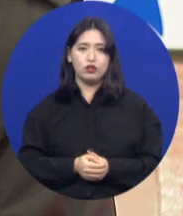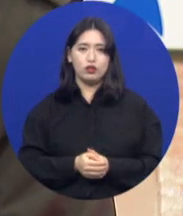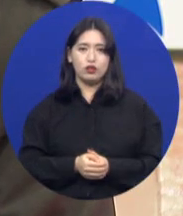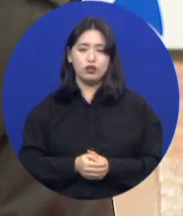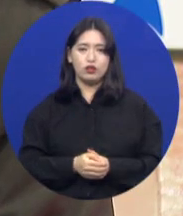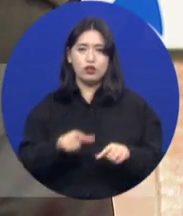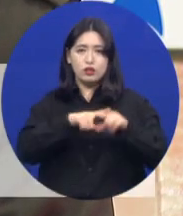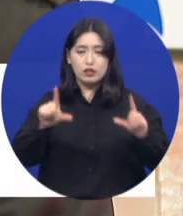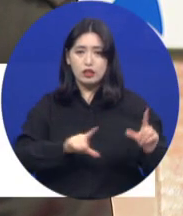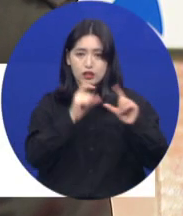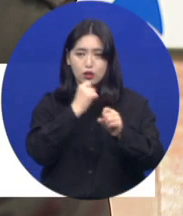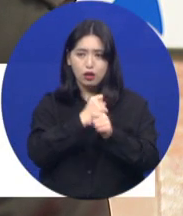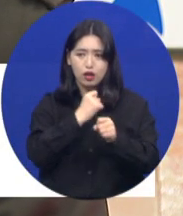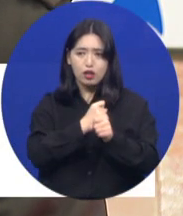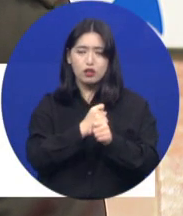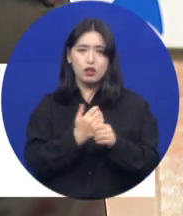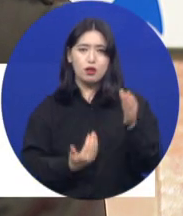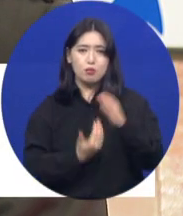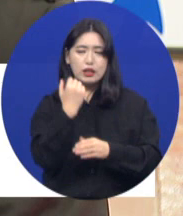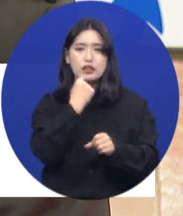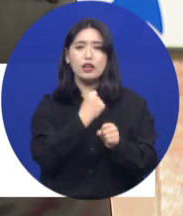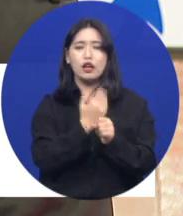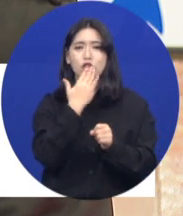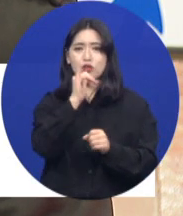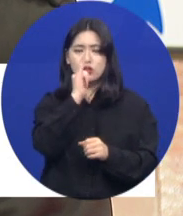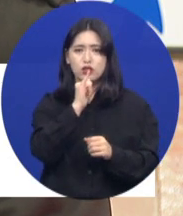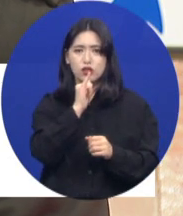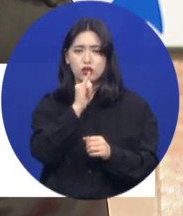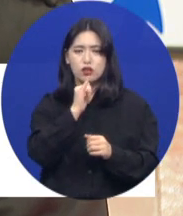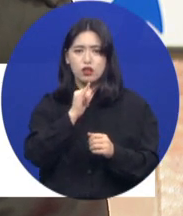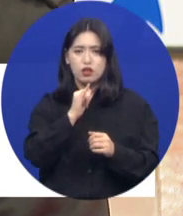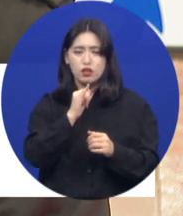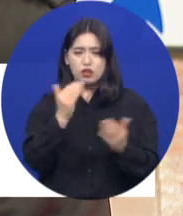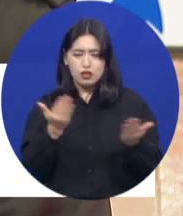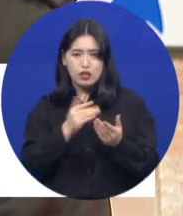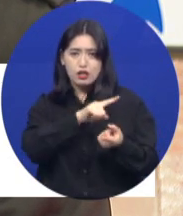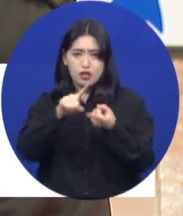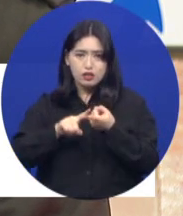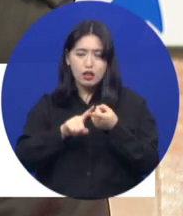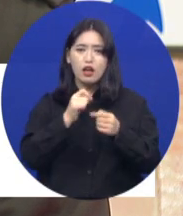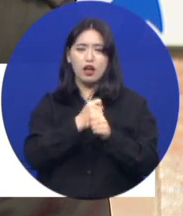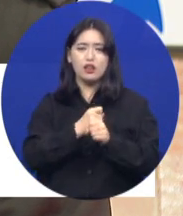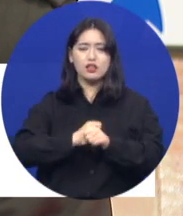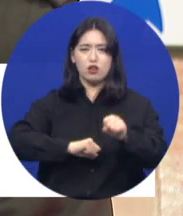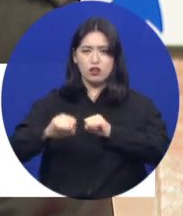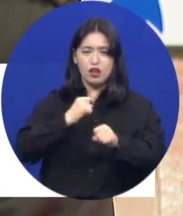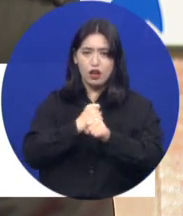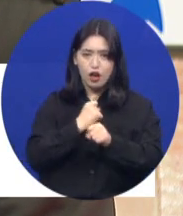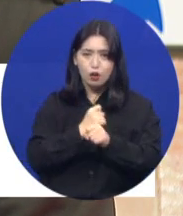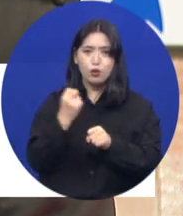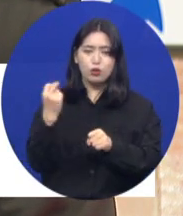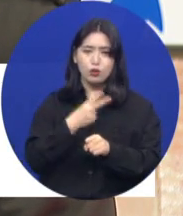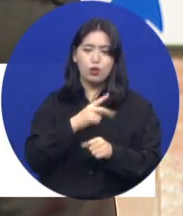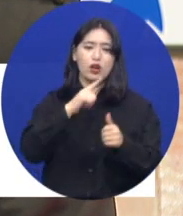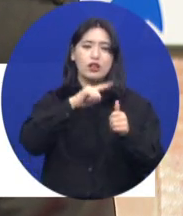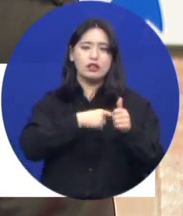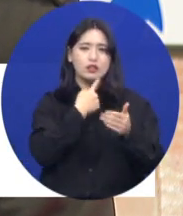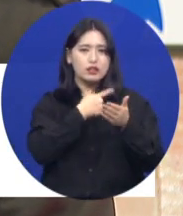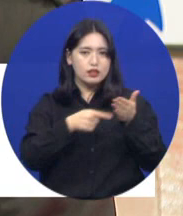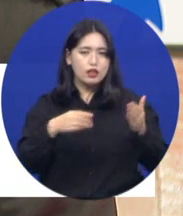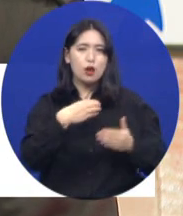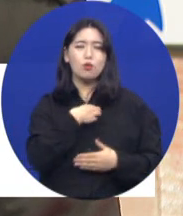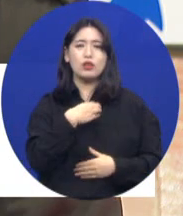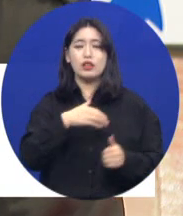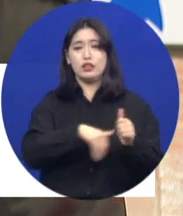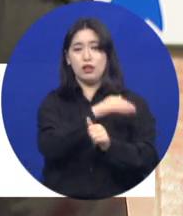일상생활에서 에서 다동 예 일어날 수 있는 사고에 에 대응하고 또 전환 제 이런 위기